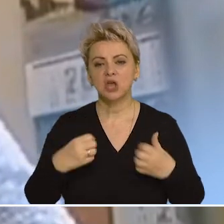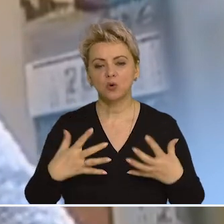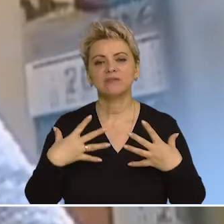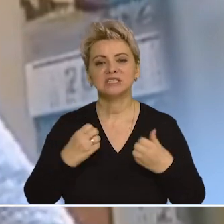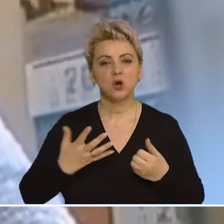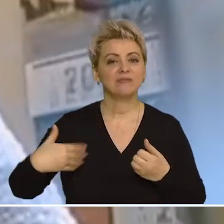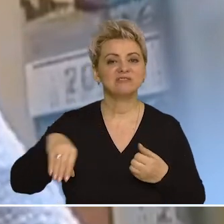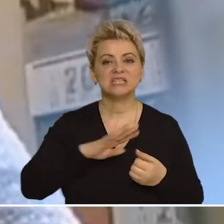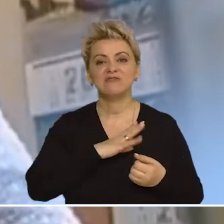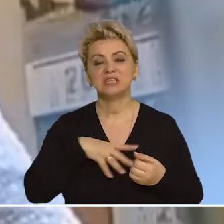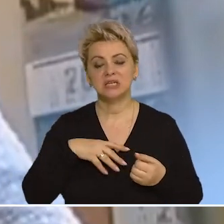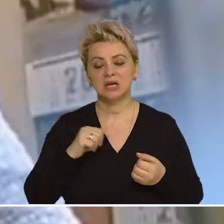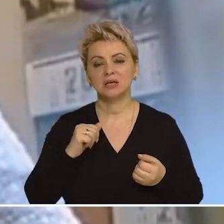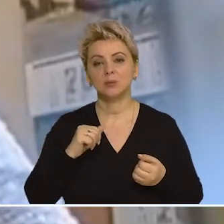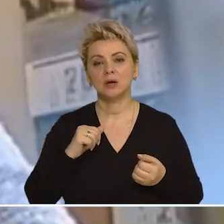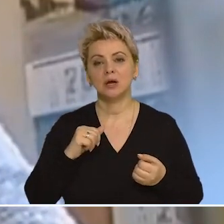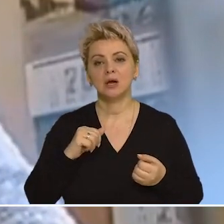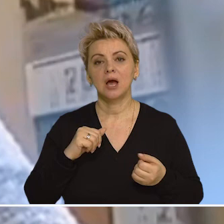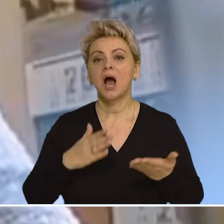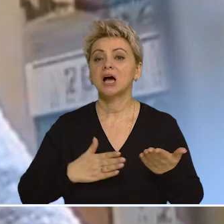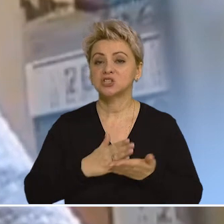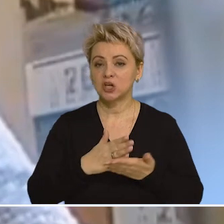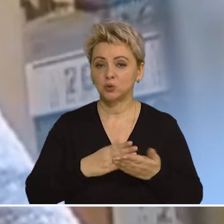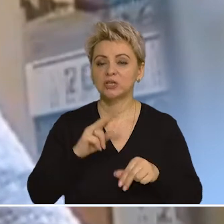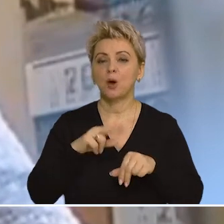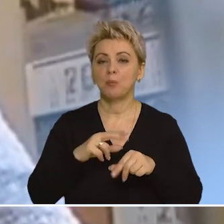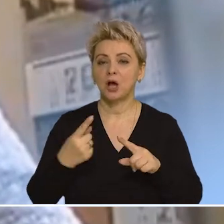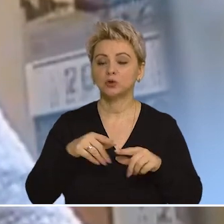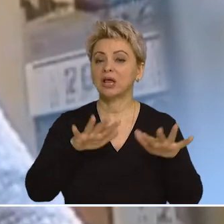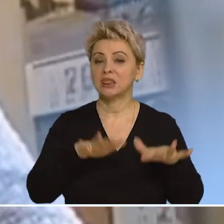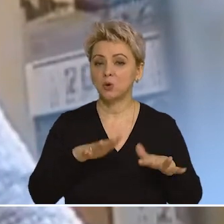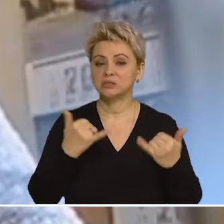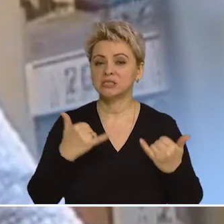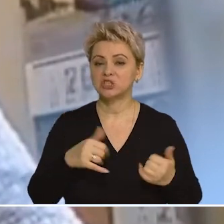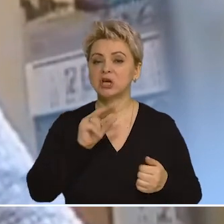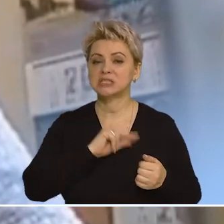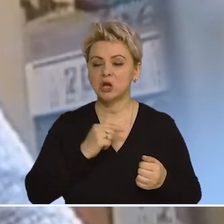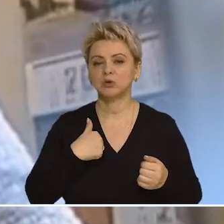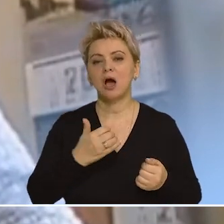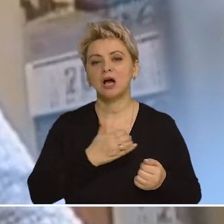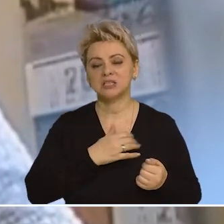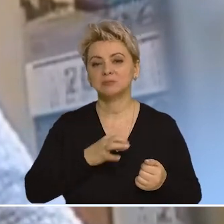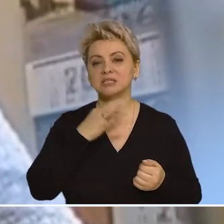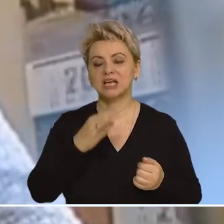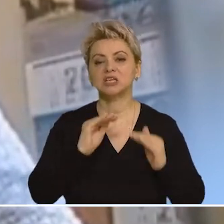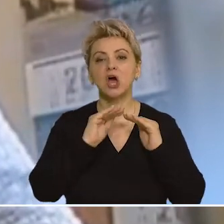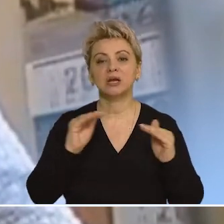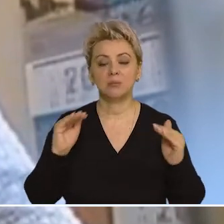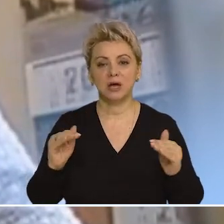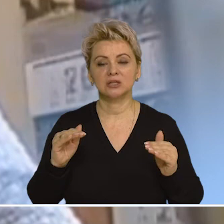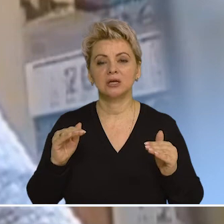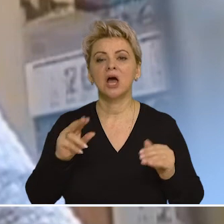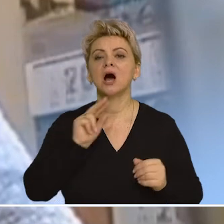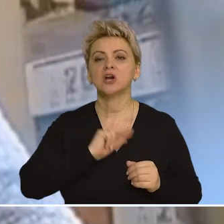Здоровья, здоровья всем ветеранам. А сотрудникам полиции, которые находятся сейчас на посту, я бы хотел сказать,